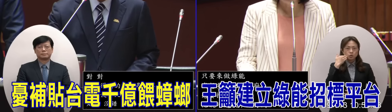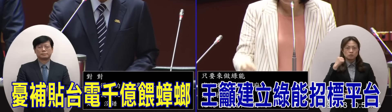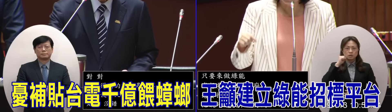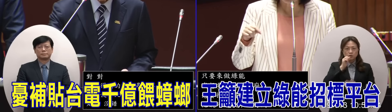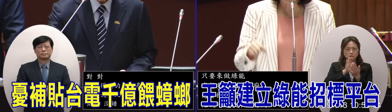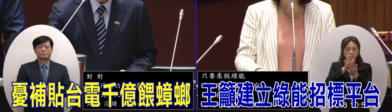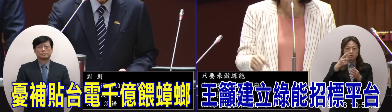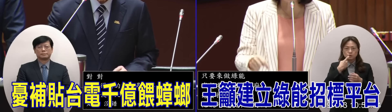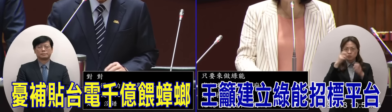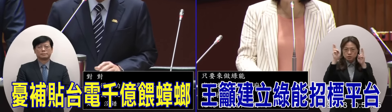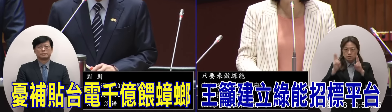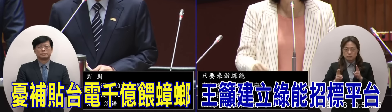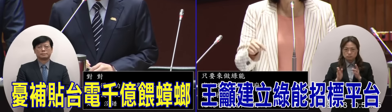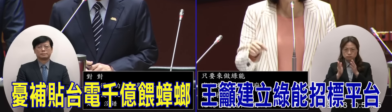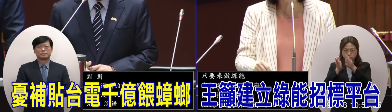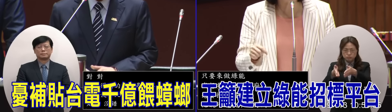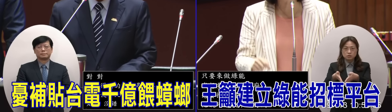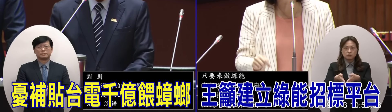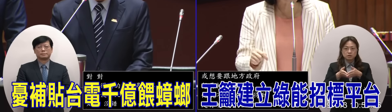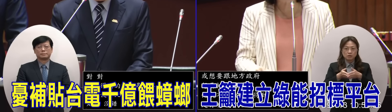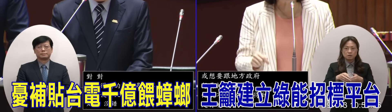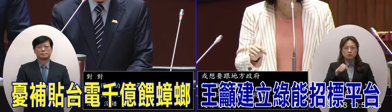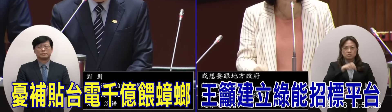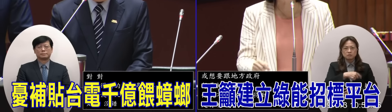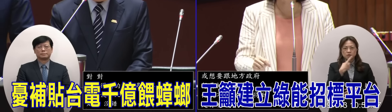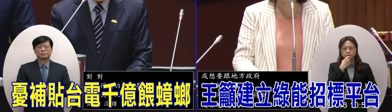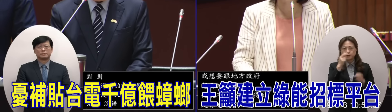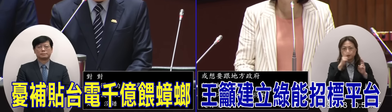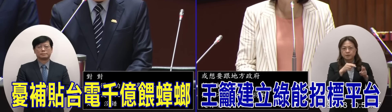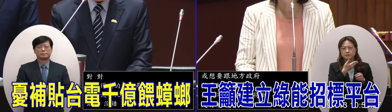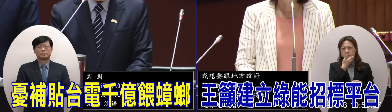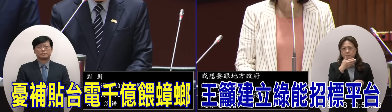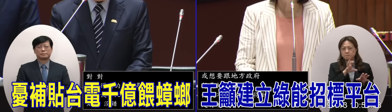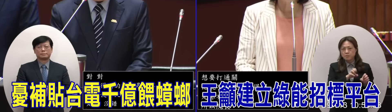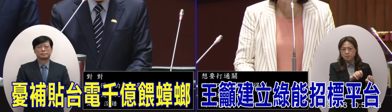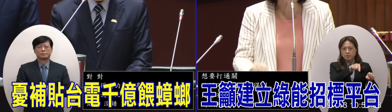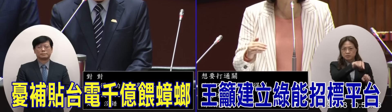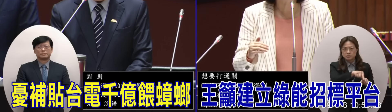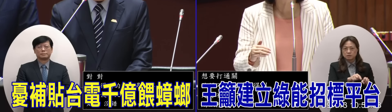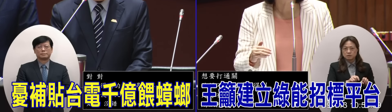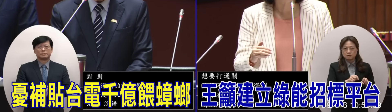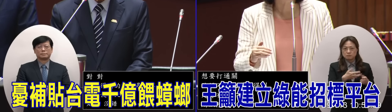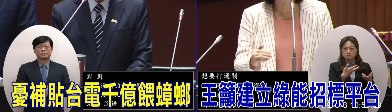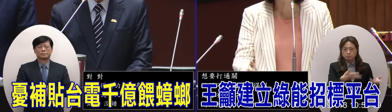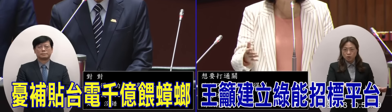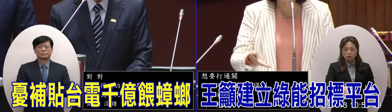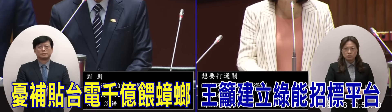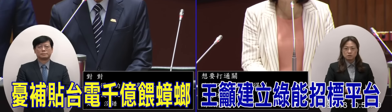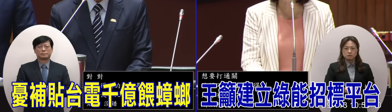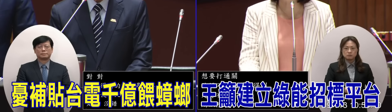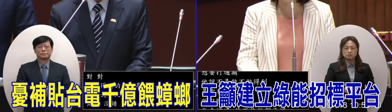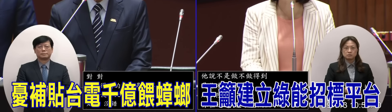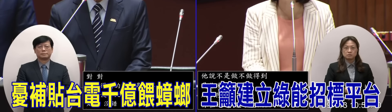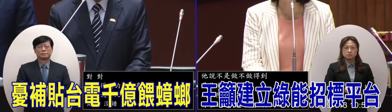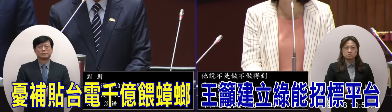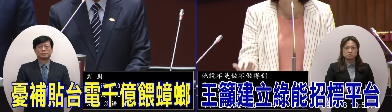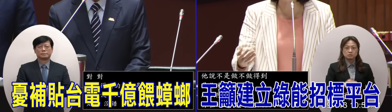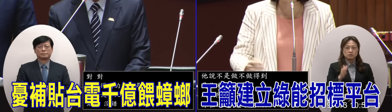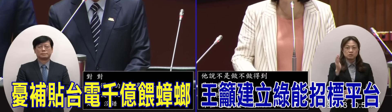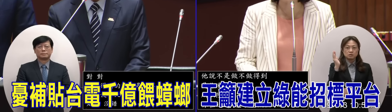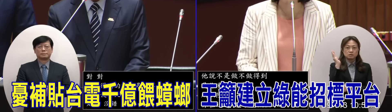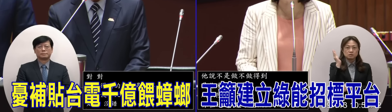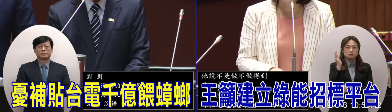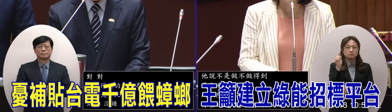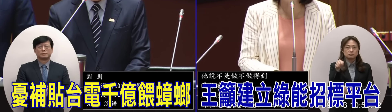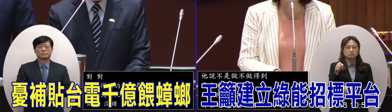能，而会有这样绿电蟑螂横行，然后现在连政府，他说连白